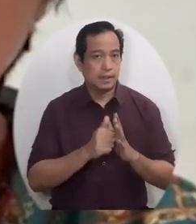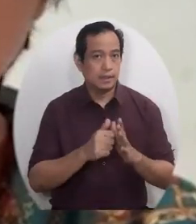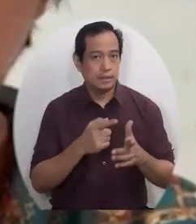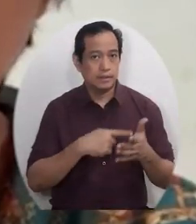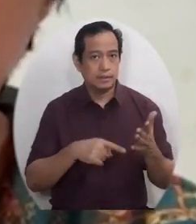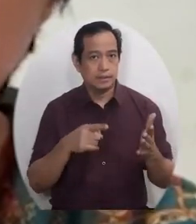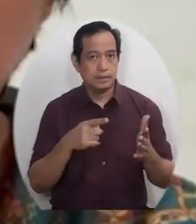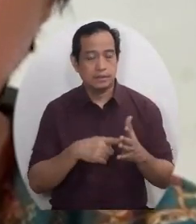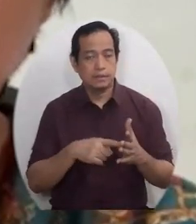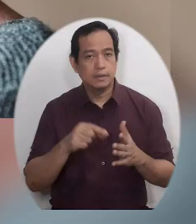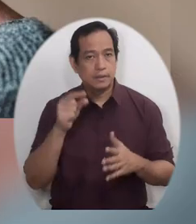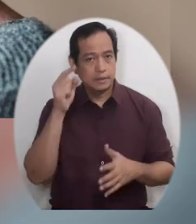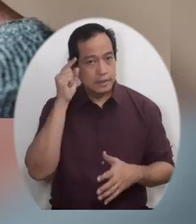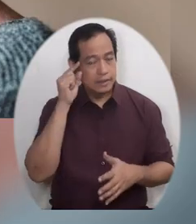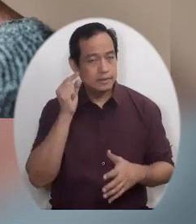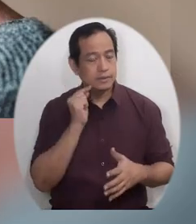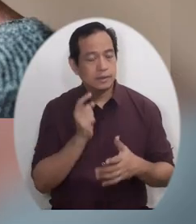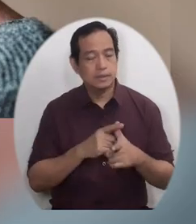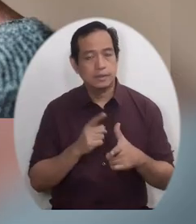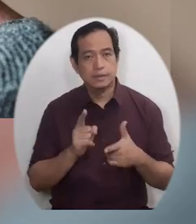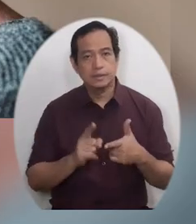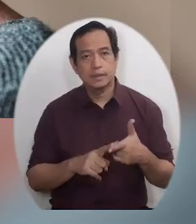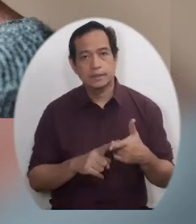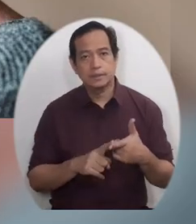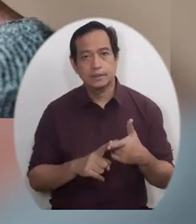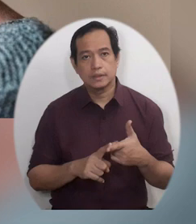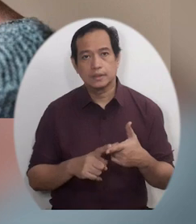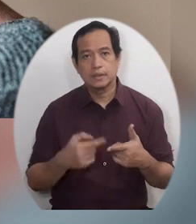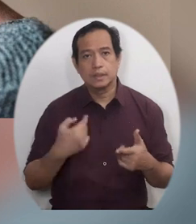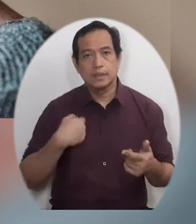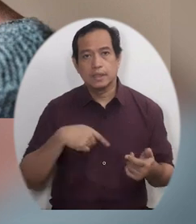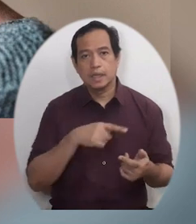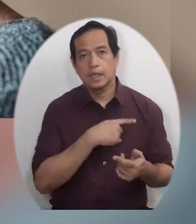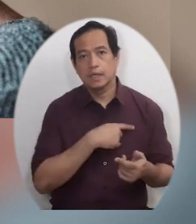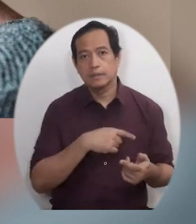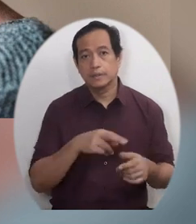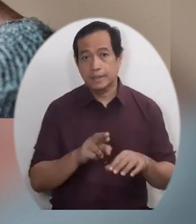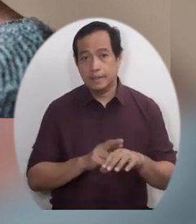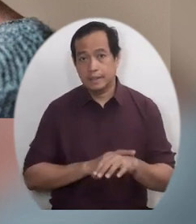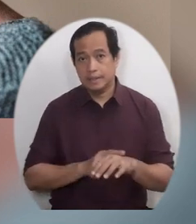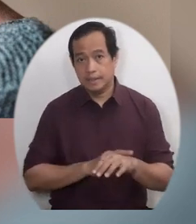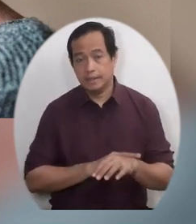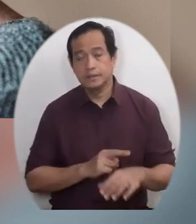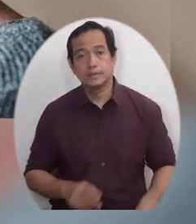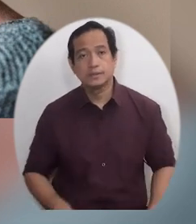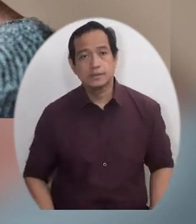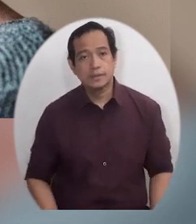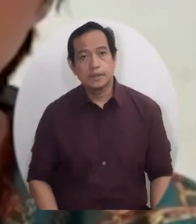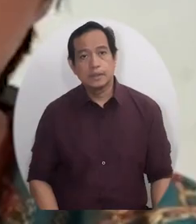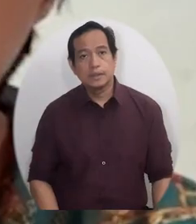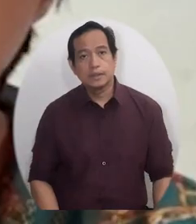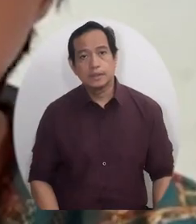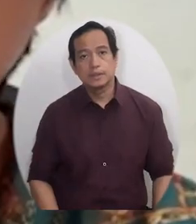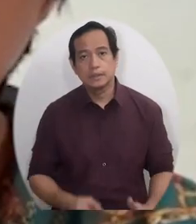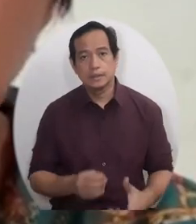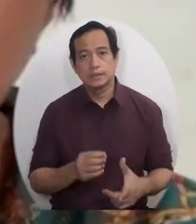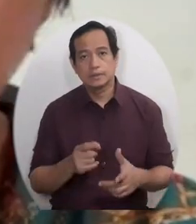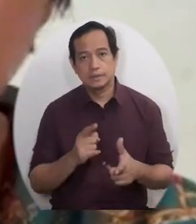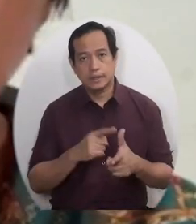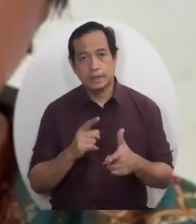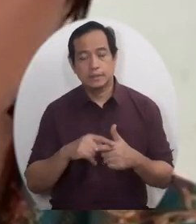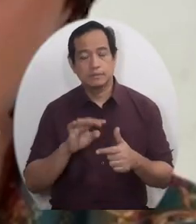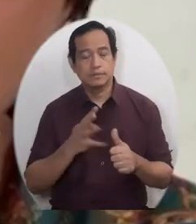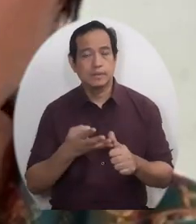kasarian or gender, pangatlo, yung rasa natin or race, pang-apat, yung family